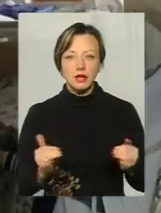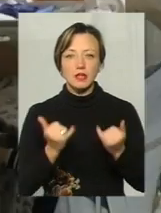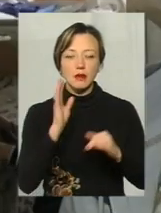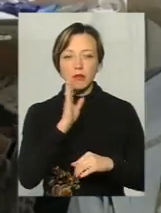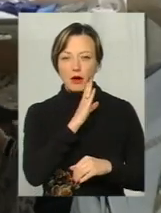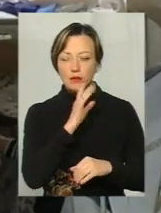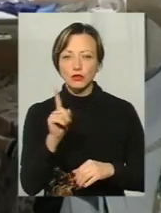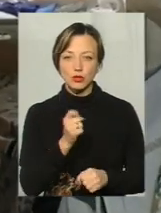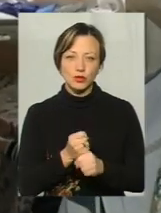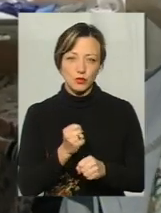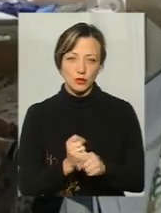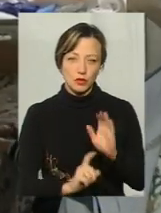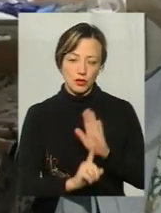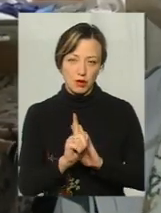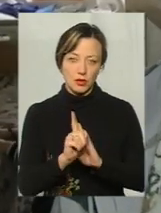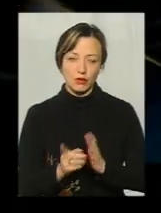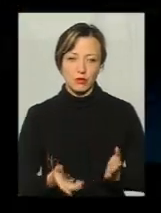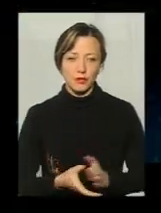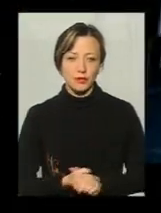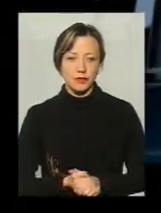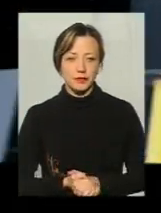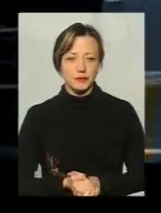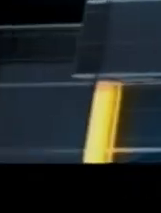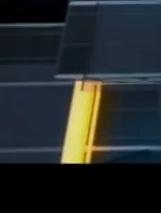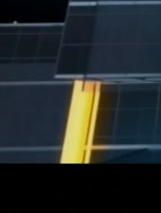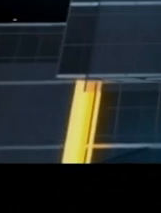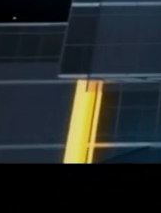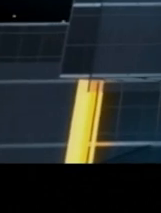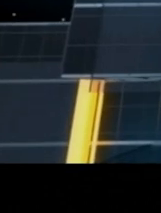і щось почало щось робити.